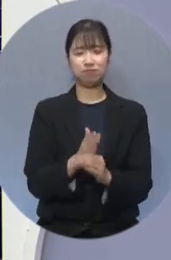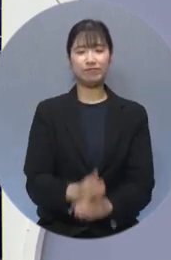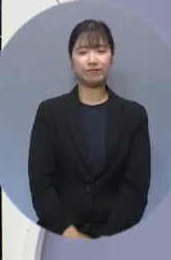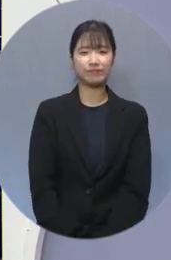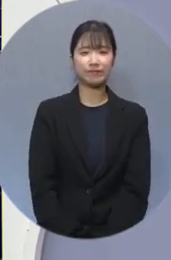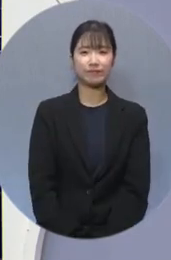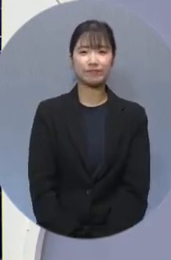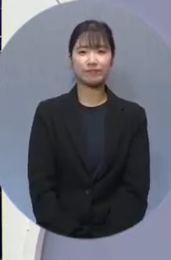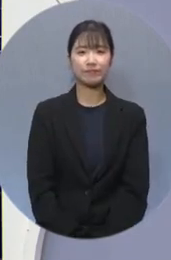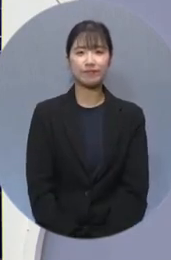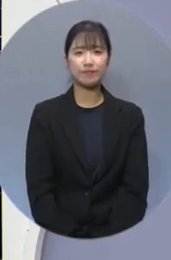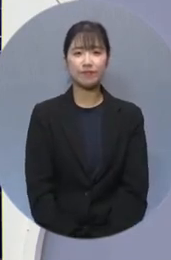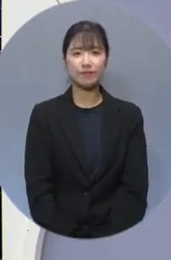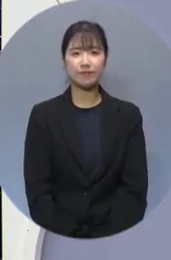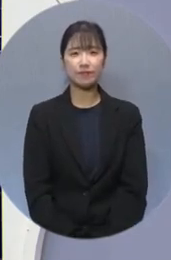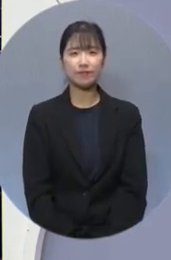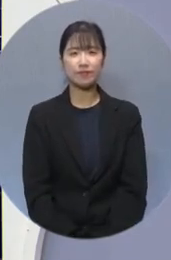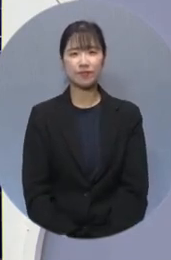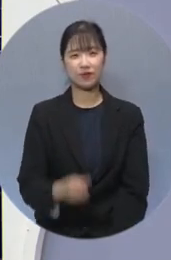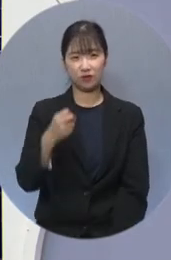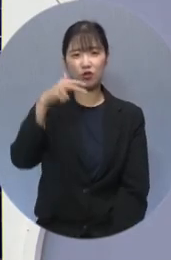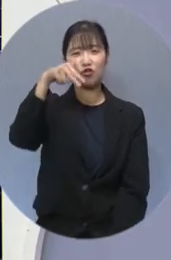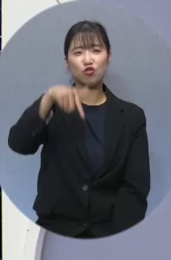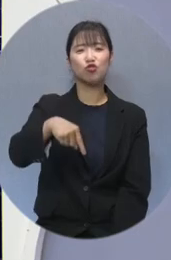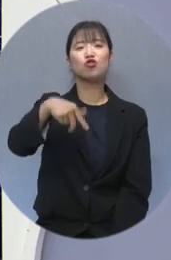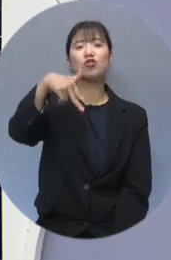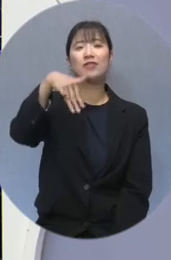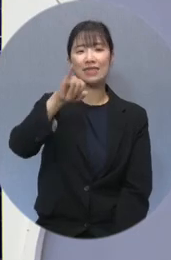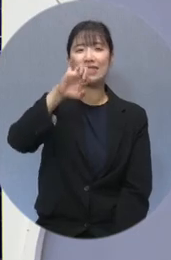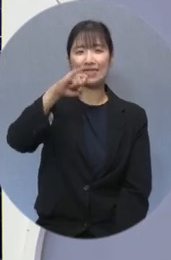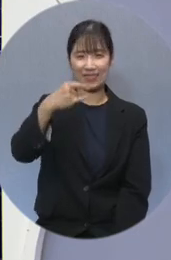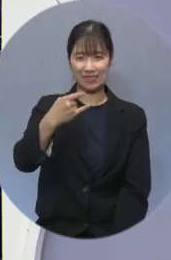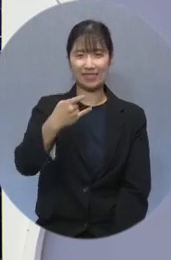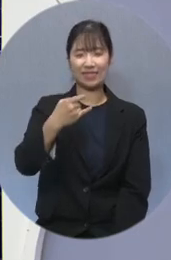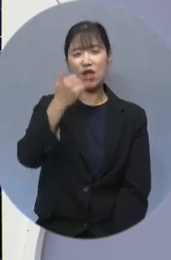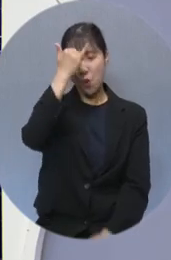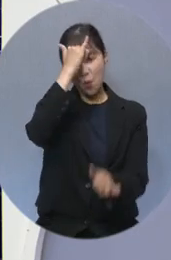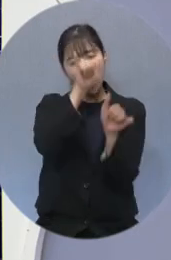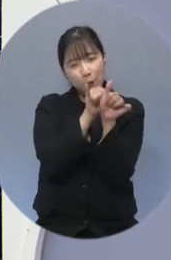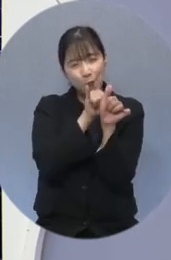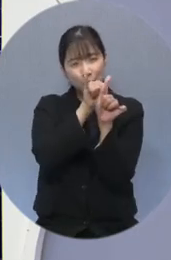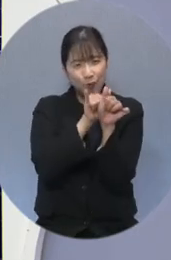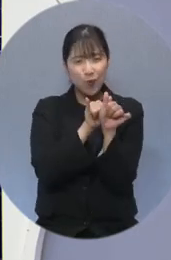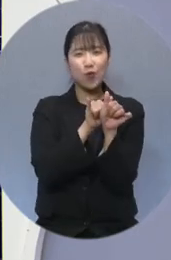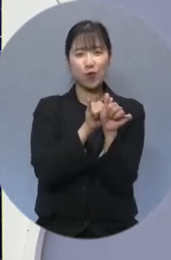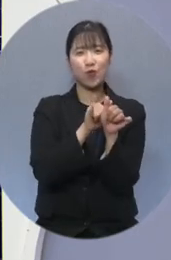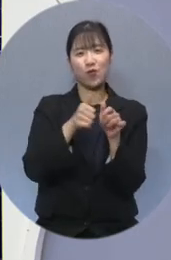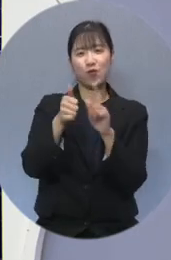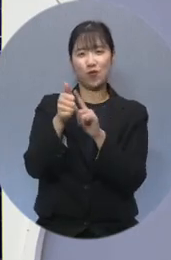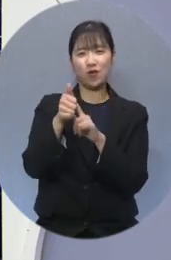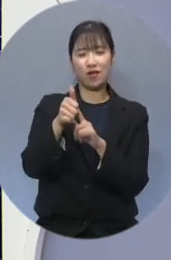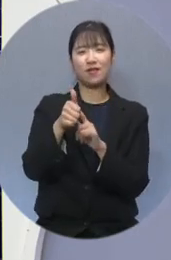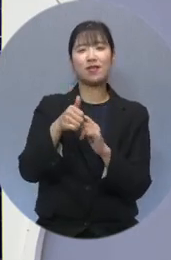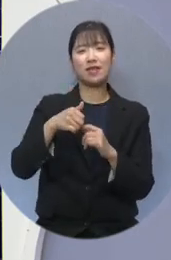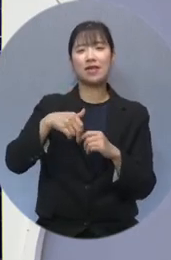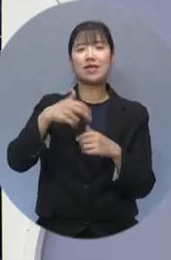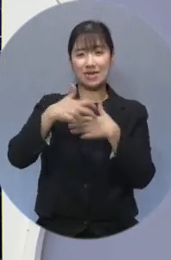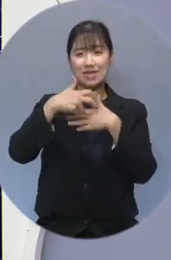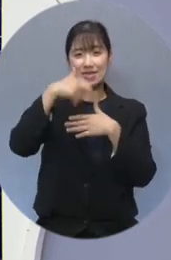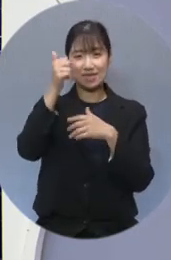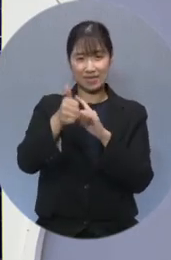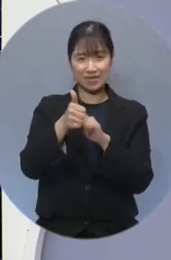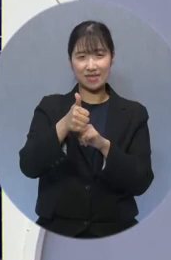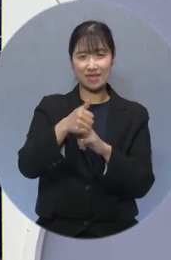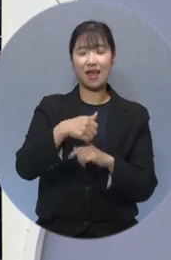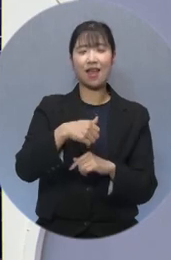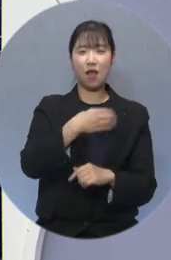있고요. 주치의라 그래서 효도 주치의라 그래서 이제 공보의 선생님이나 이런 분들이 과거에 이제